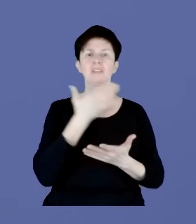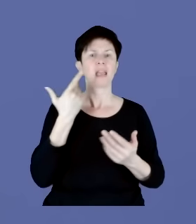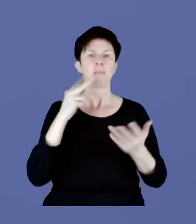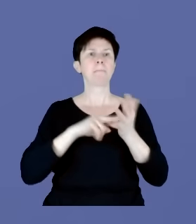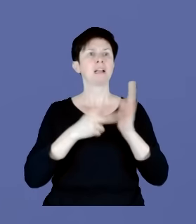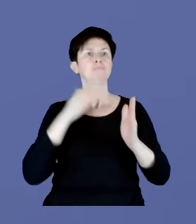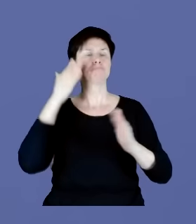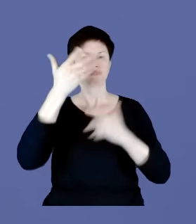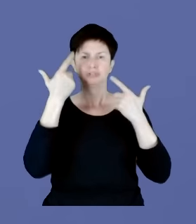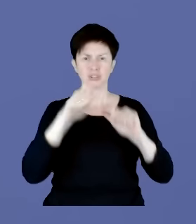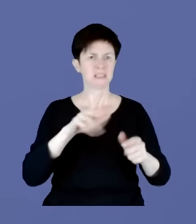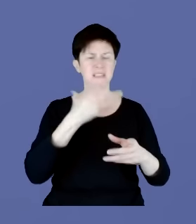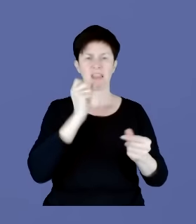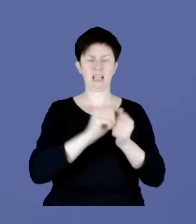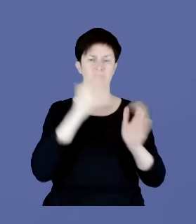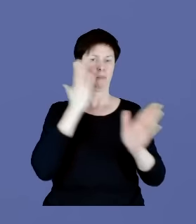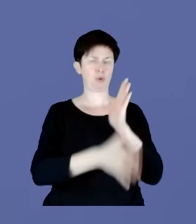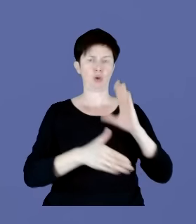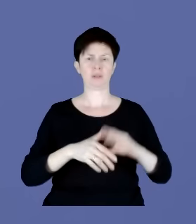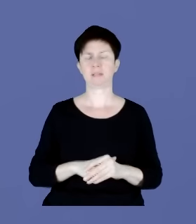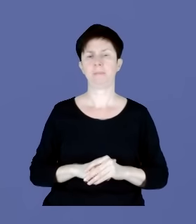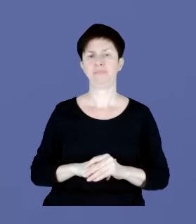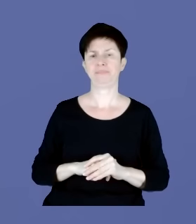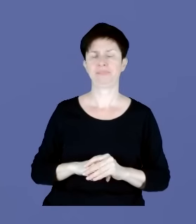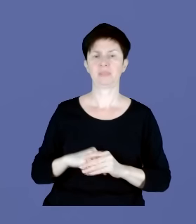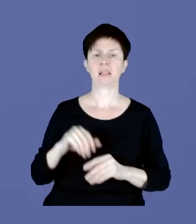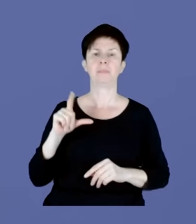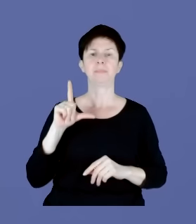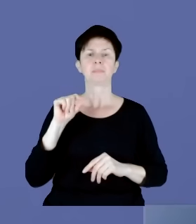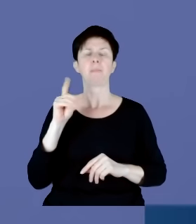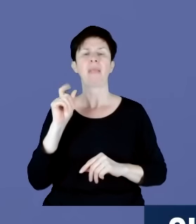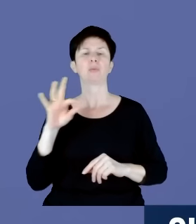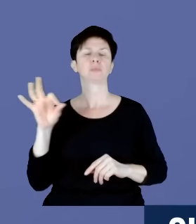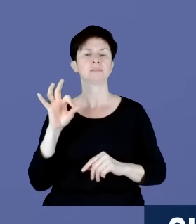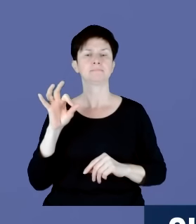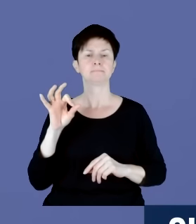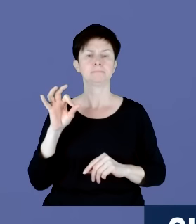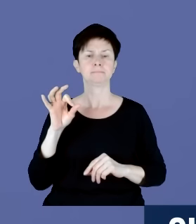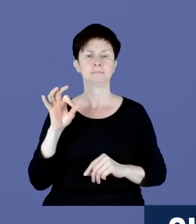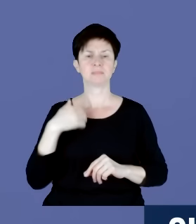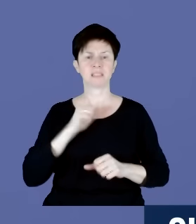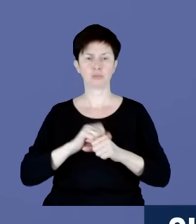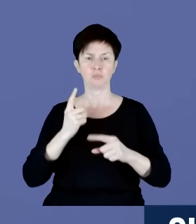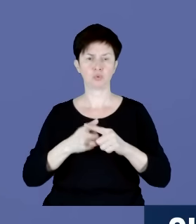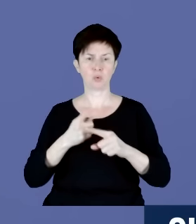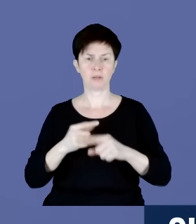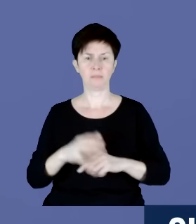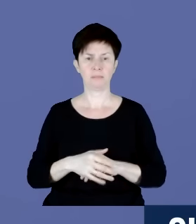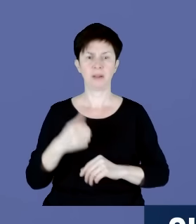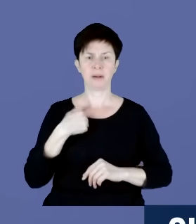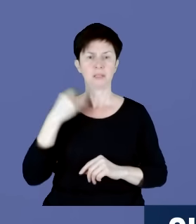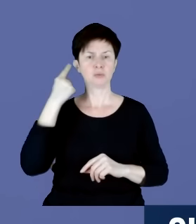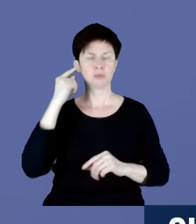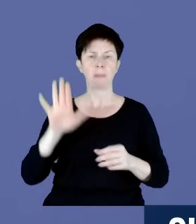sposób prosty. Petru jest przewodniczącym Komisji Gospodarki i Rozwoju, w której jestem członkiem. Ja słyszałam o pełnomocnikach do